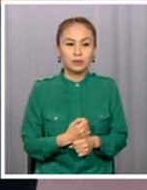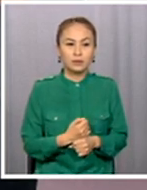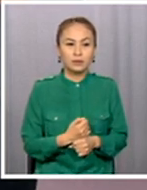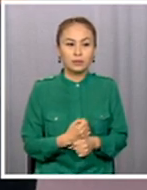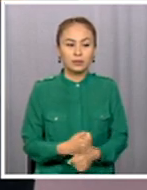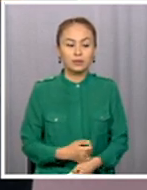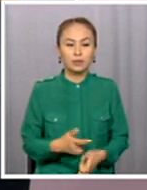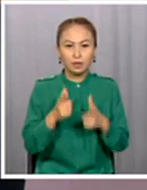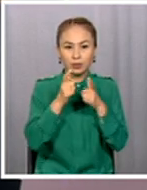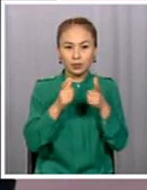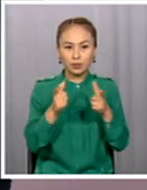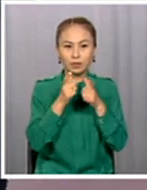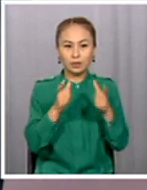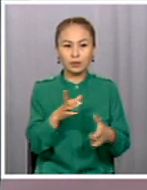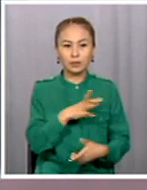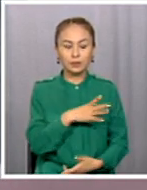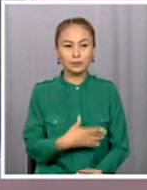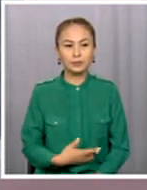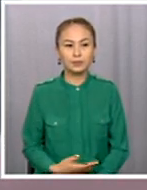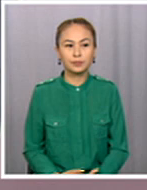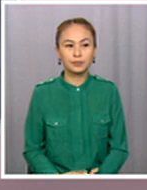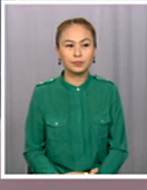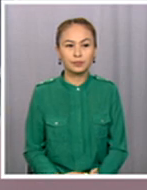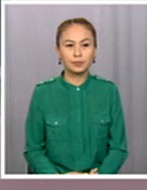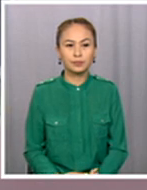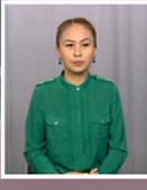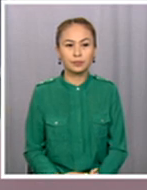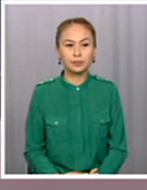мөңіреді. Енді мына дыбысты тыңдаңдар.